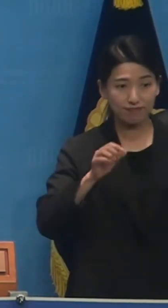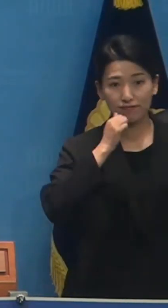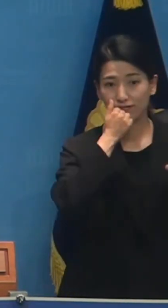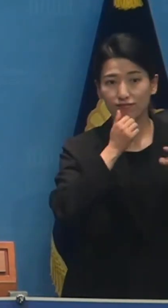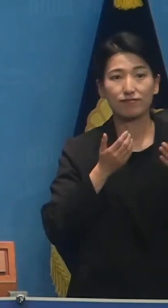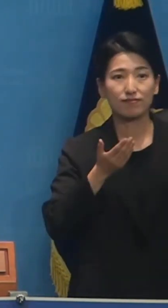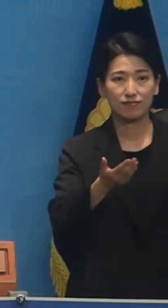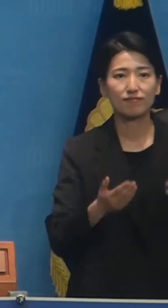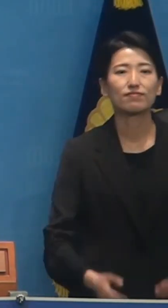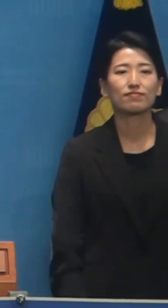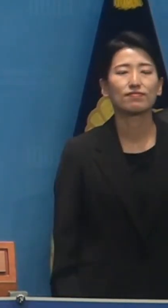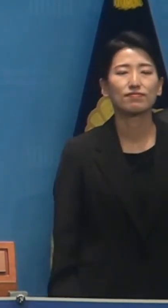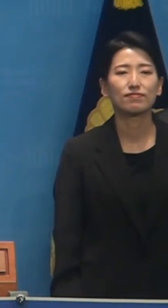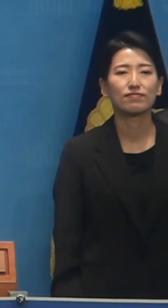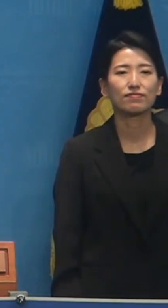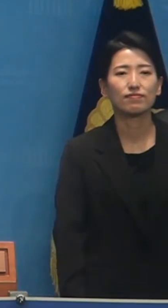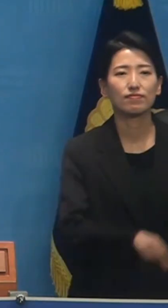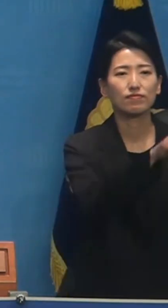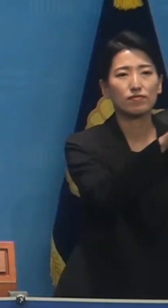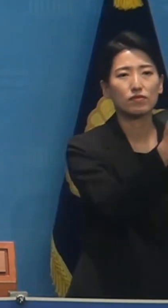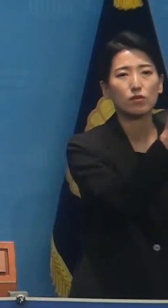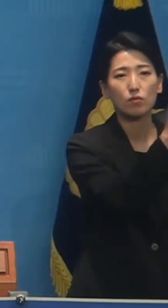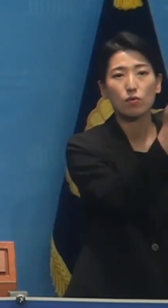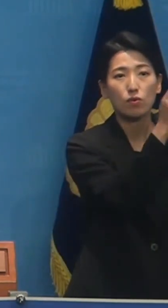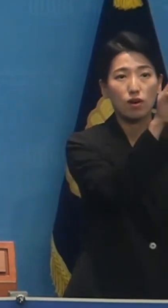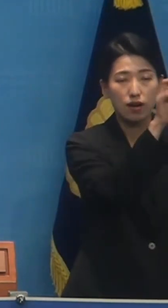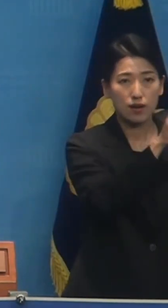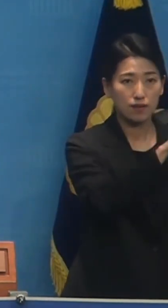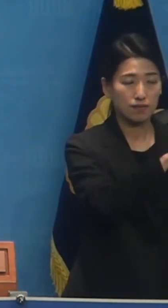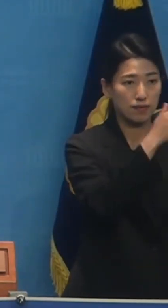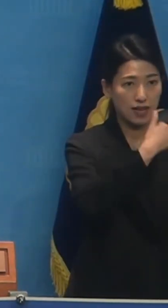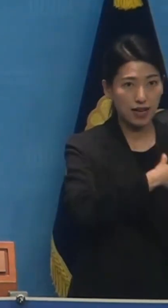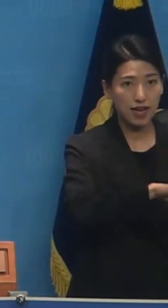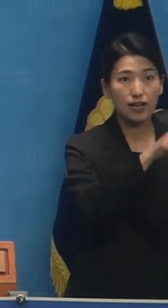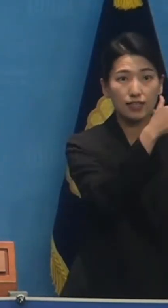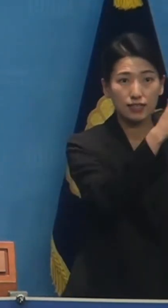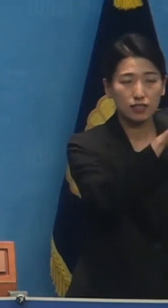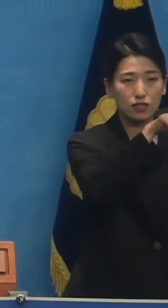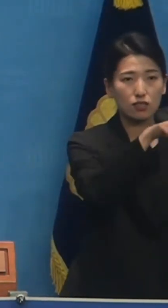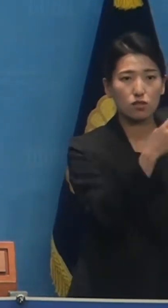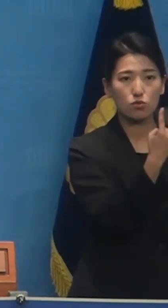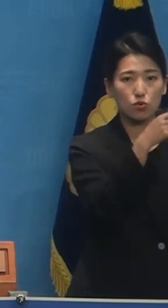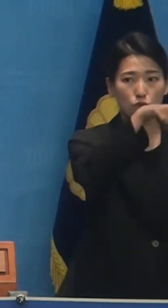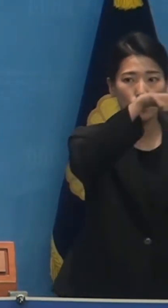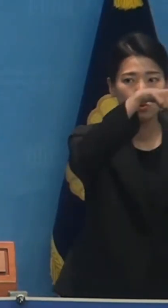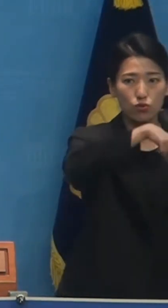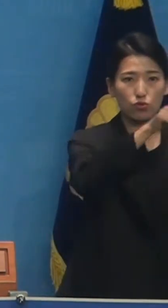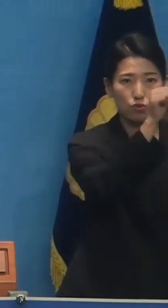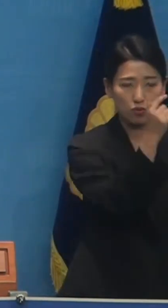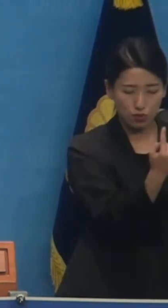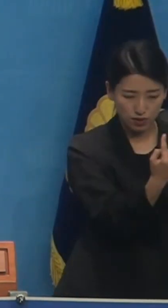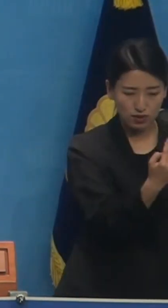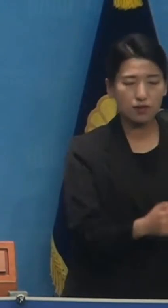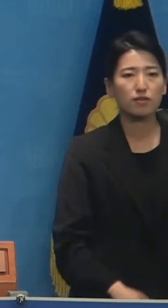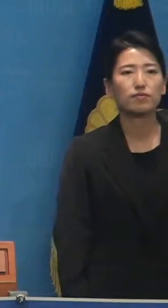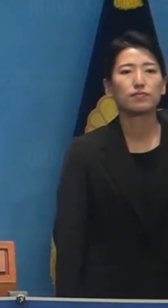드리도록 하겠습니다. 조봉환 선생님의 장남 조규호님 소개해 드립니다.